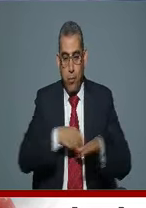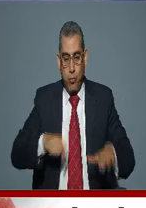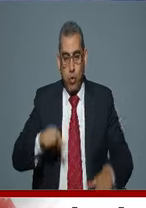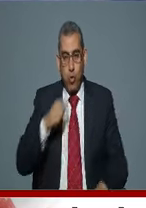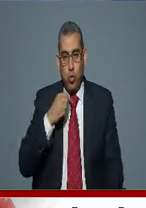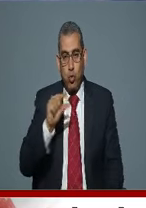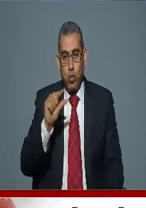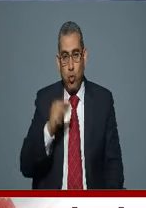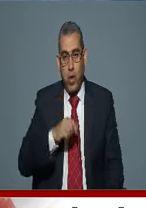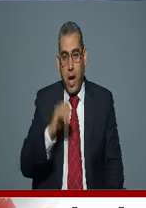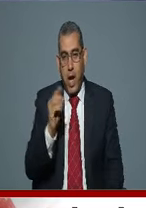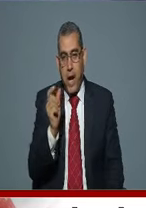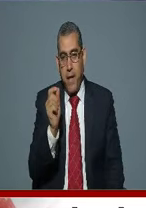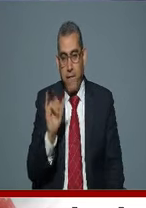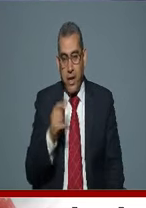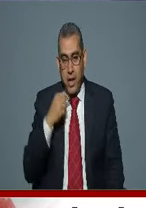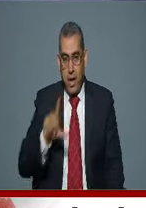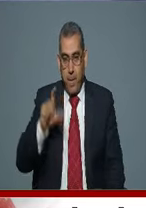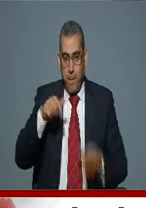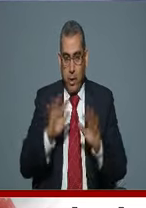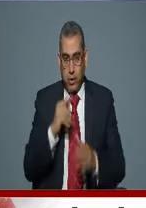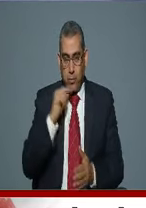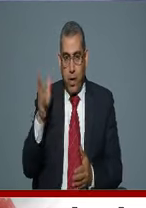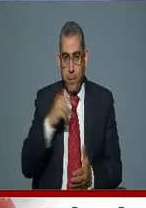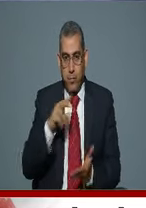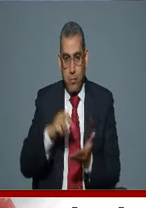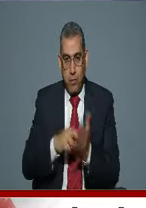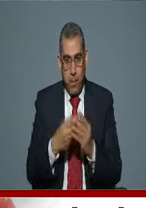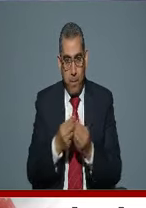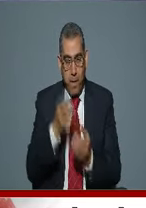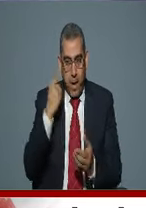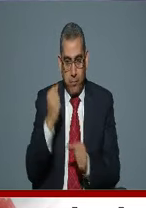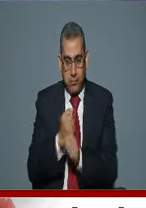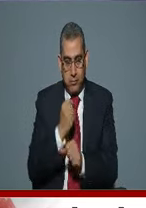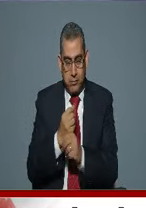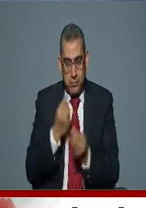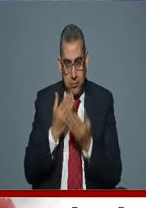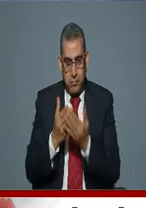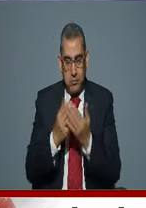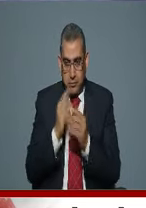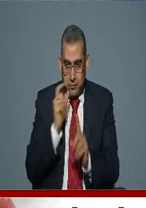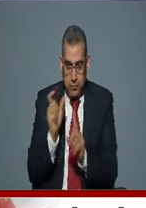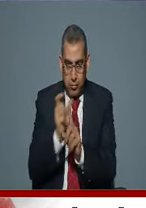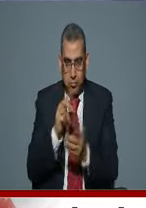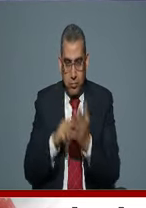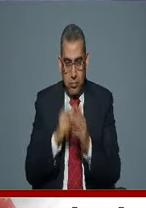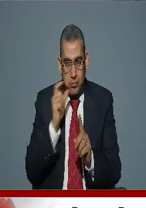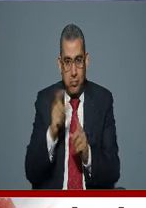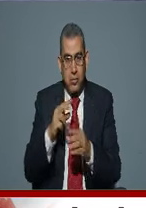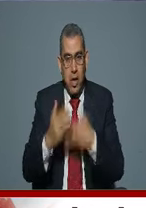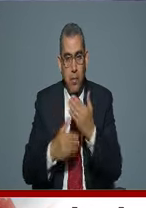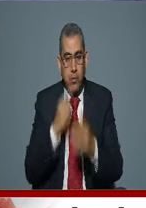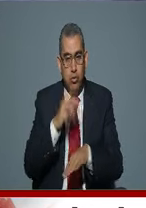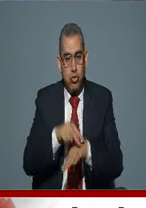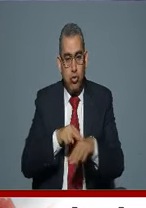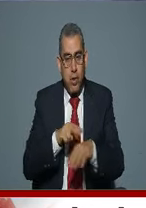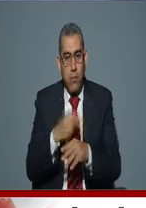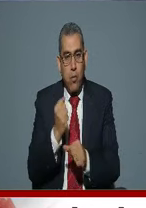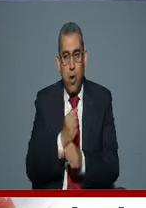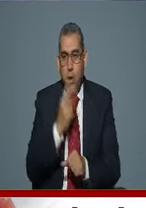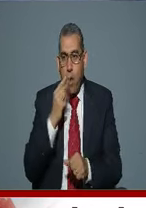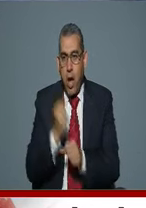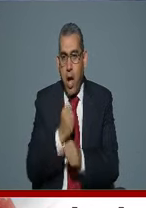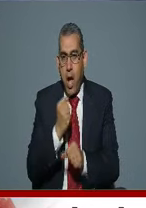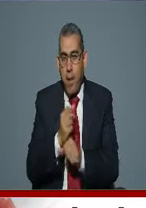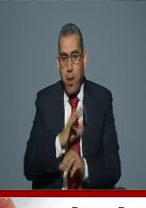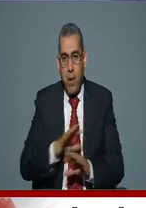حنفي جبالي. هؤلاء النواب الذين أدوا ما عليهم من دور في الرقابة والمتابعة والإشراف على كل ما يدور